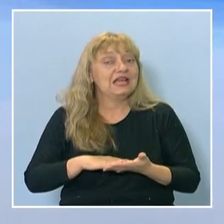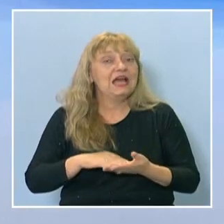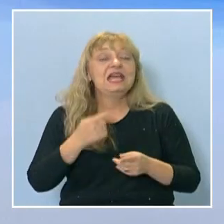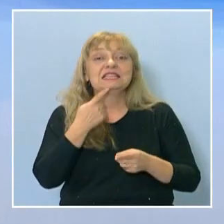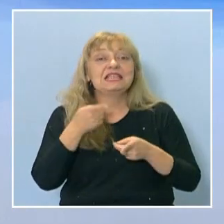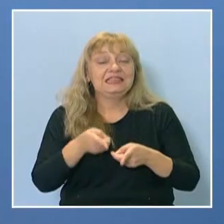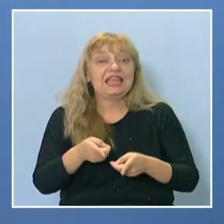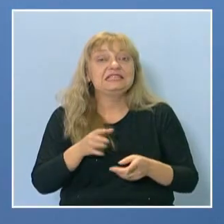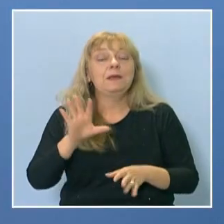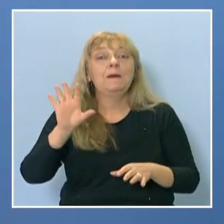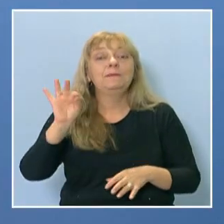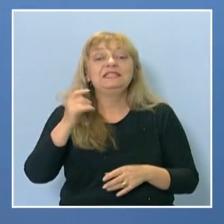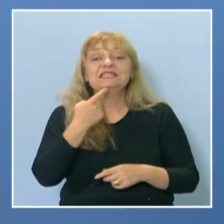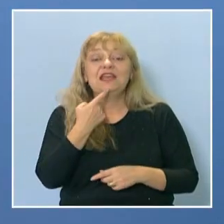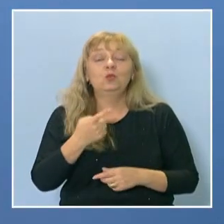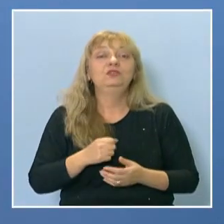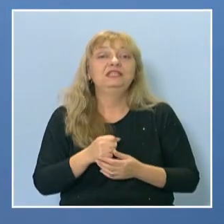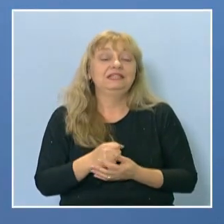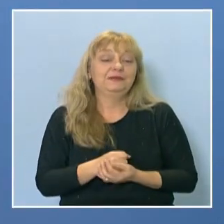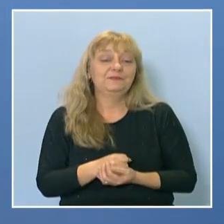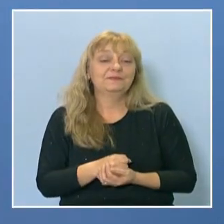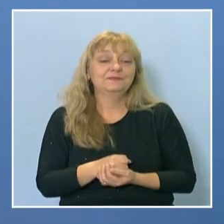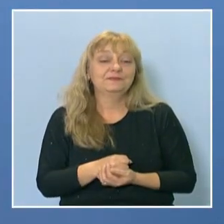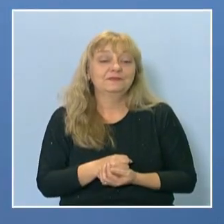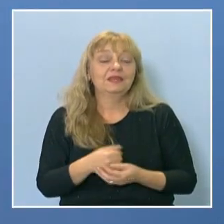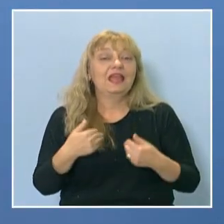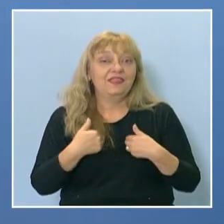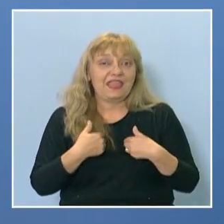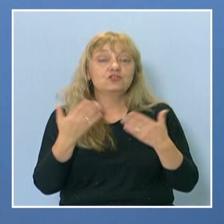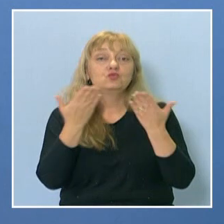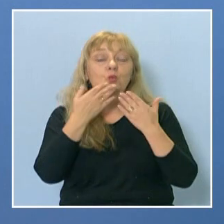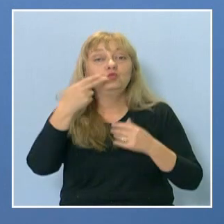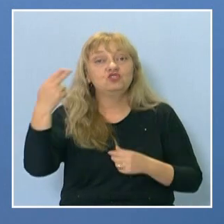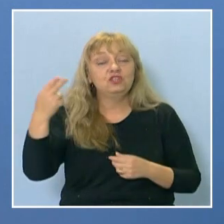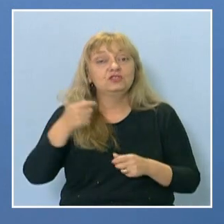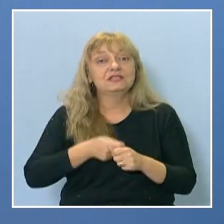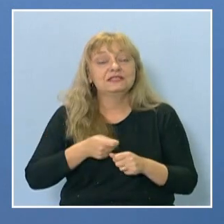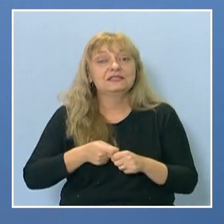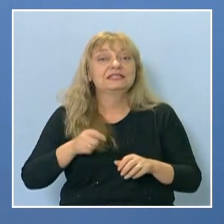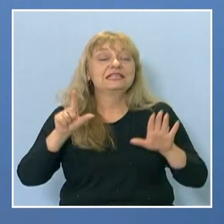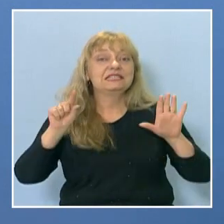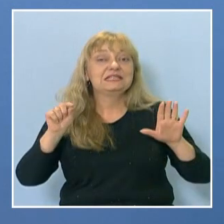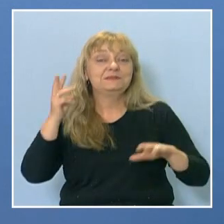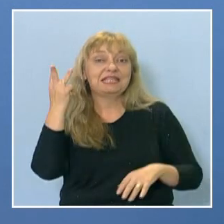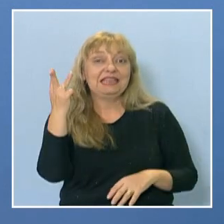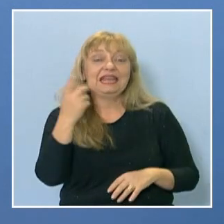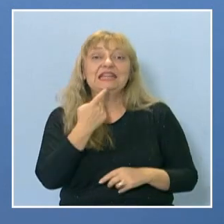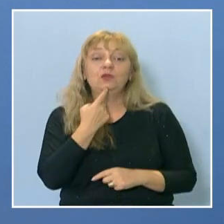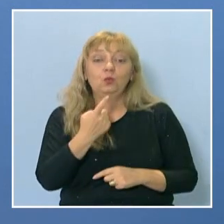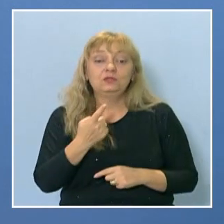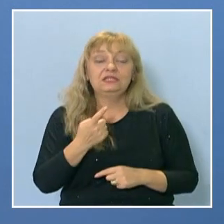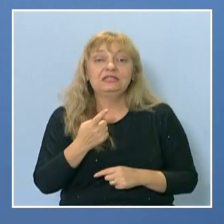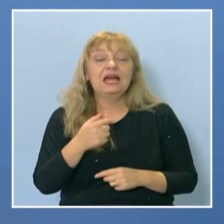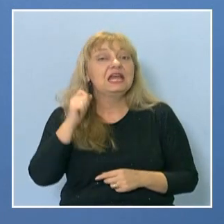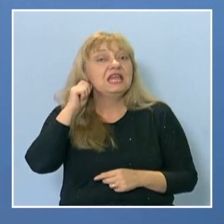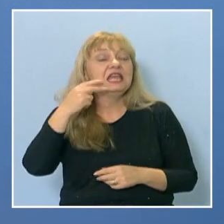като име, госпожо Пенкова? Ами, нашето училище е създадено 73-та година от